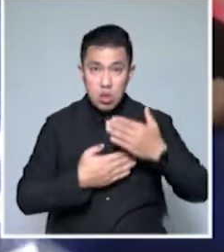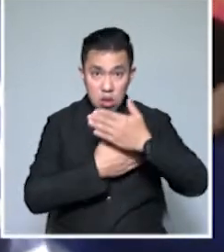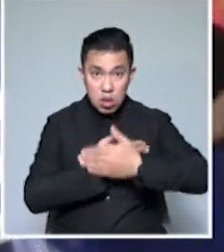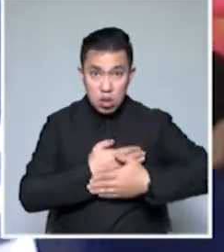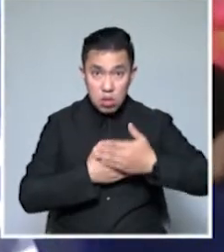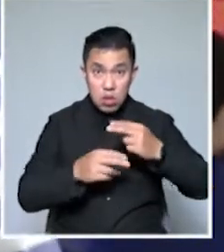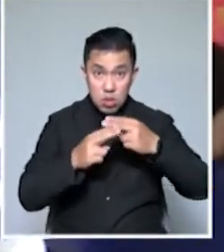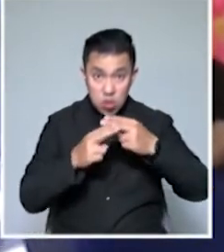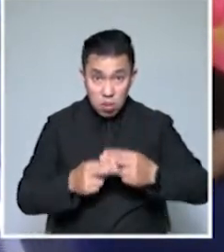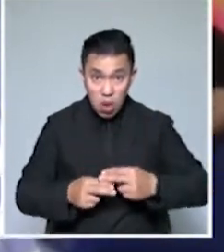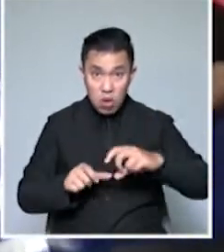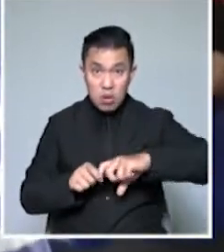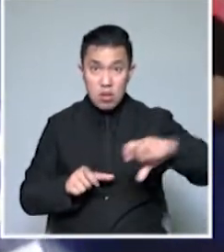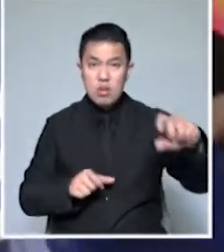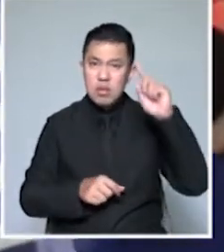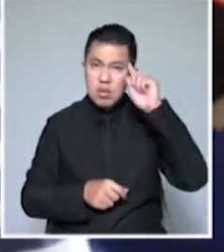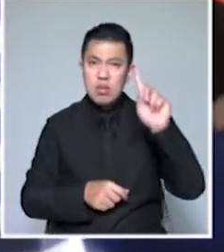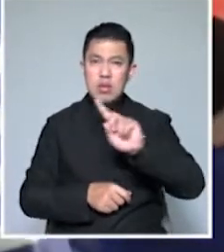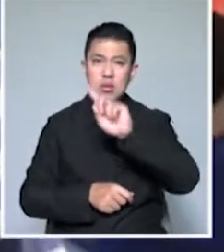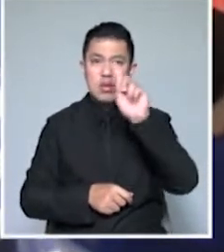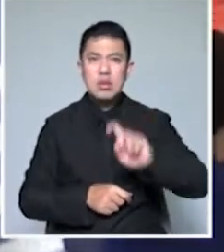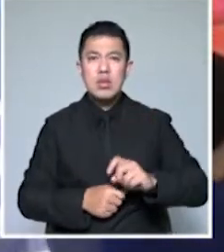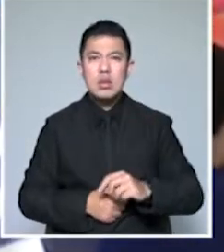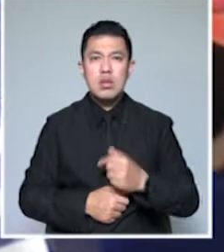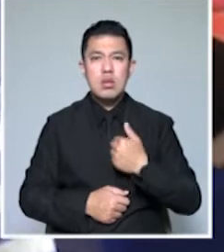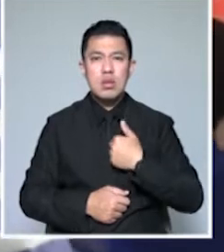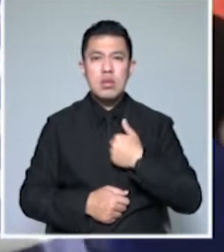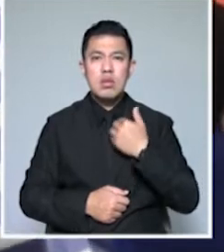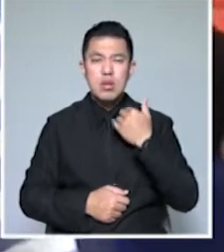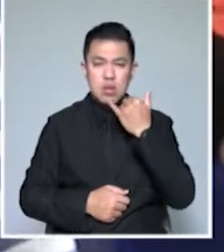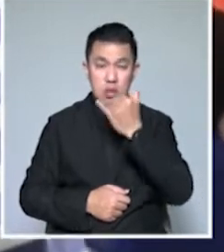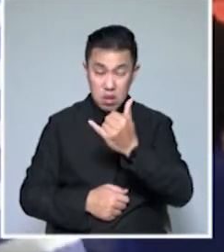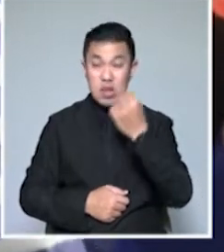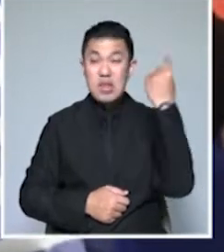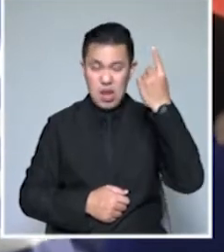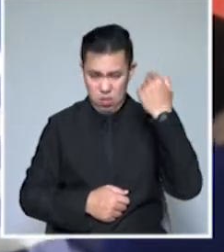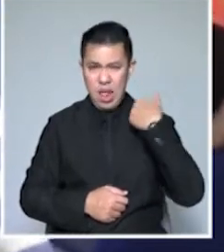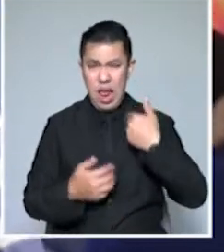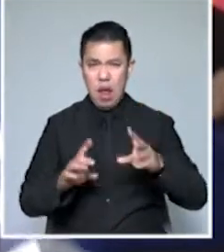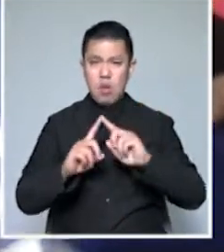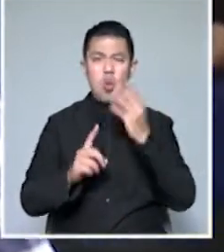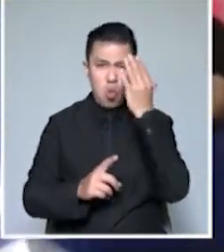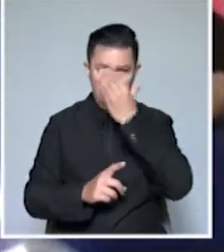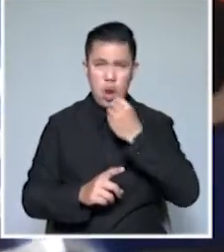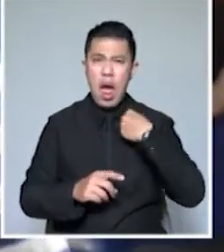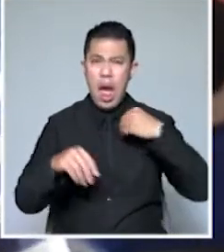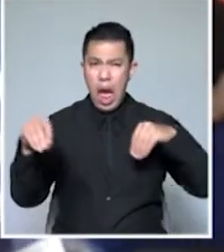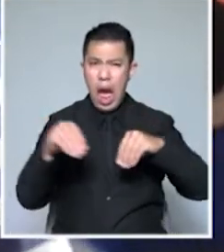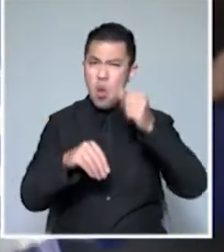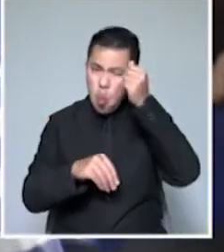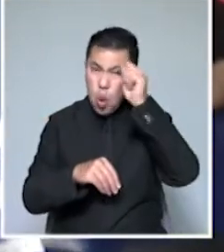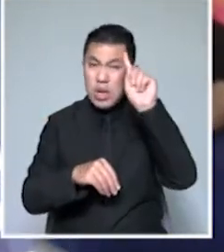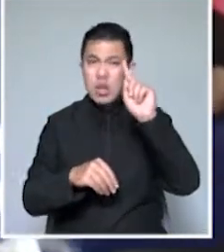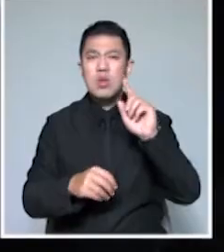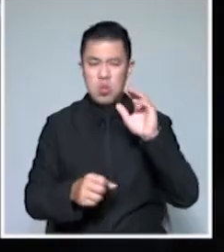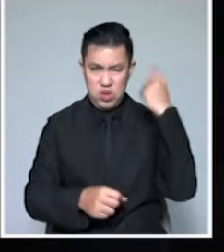าะเที่ยวอันนี้เปล่าก็ไม่รู้นะแล้วก็เขื่อนนี่เคยไปอยู่มันก็สวยอยากเที่ยวแล้วมันใกล้ๆ1วันจบอย่างเงี้